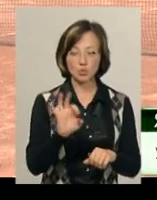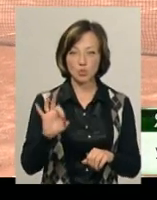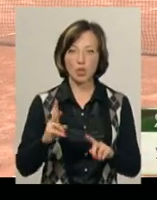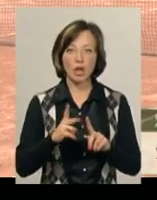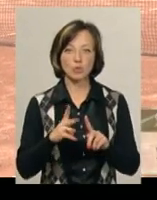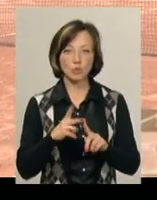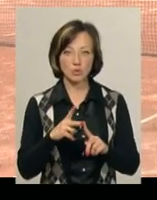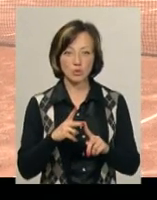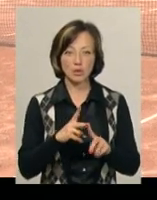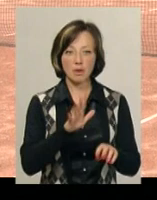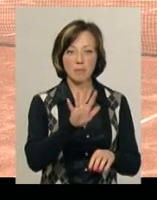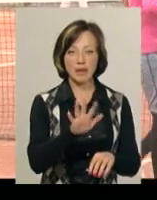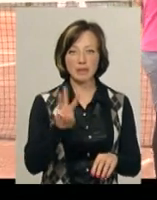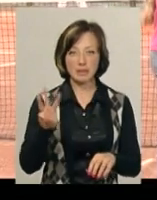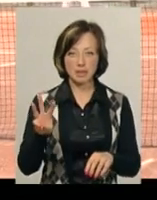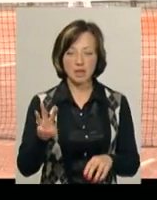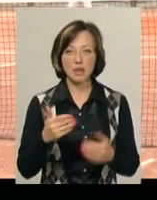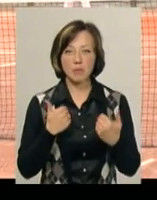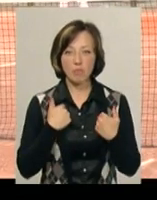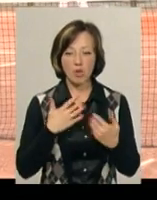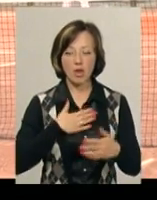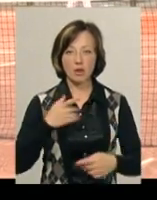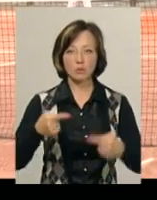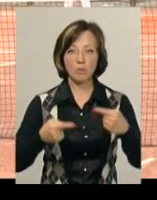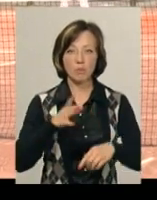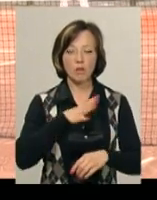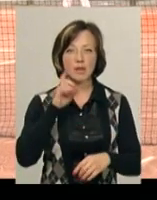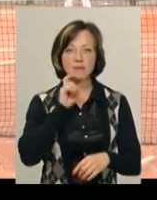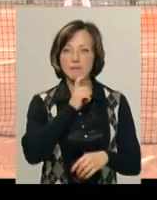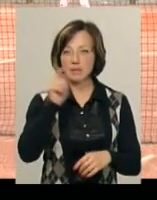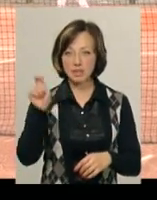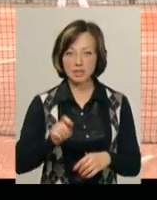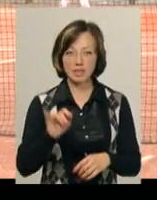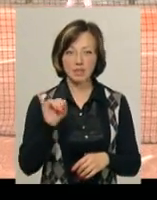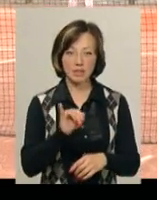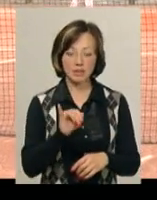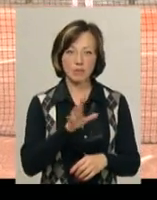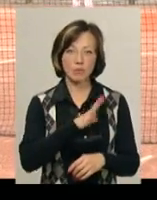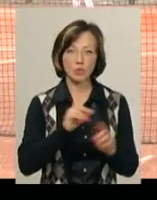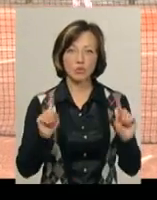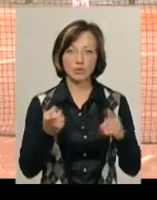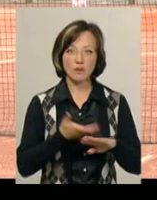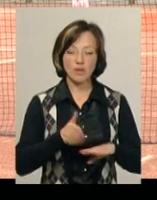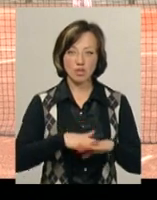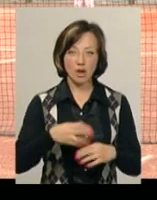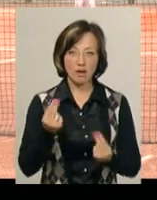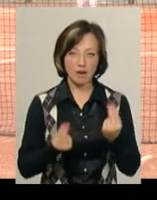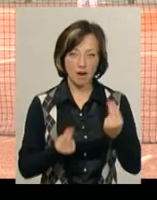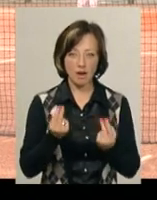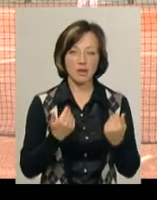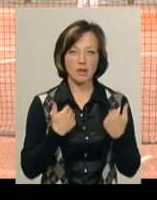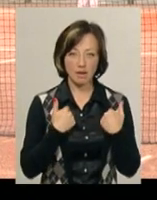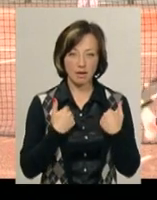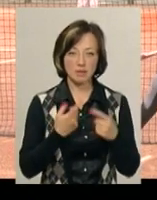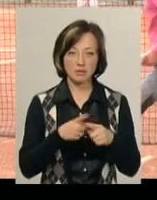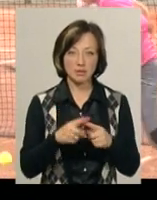а другу – 5-3. Моя суперниця була з Вінниці і була дуже важка гра. І я